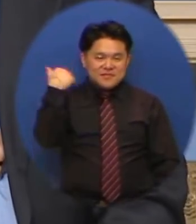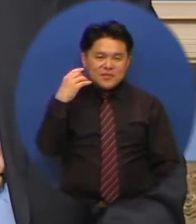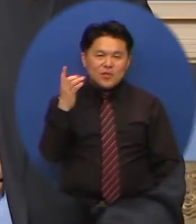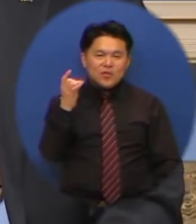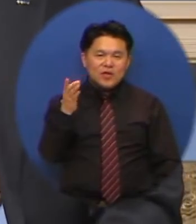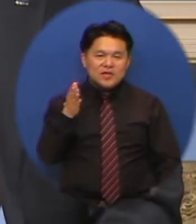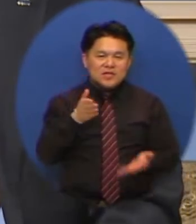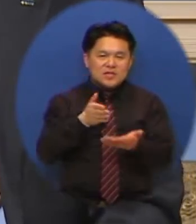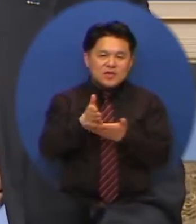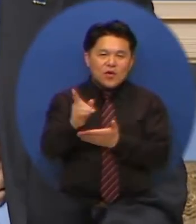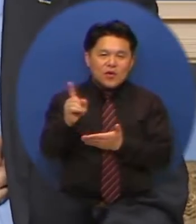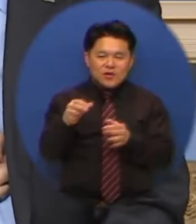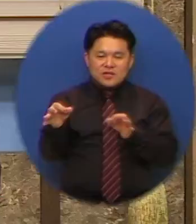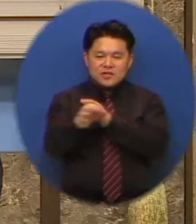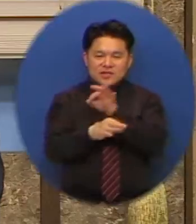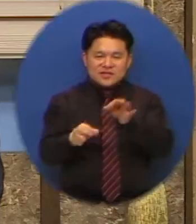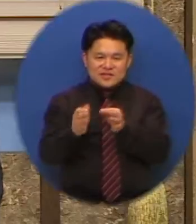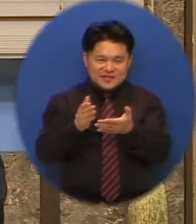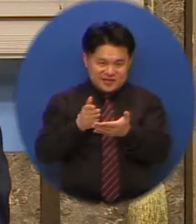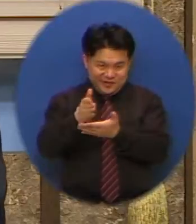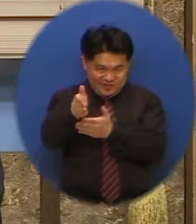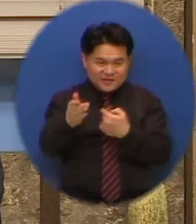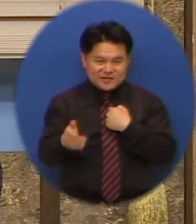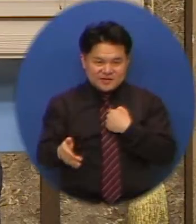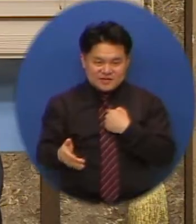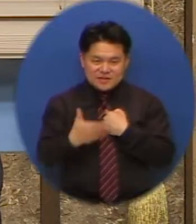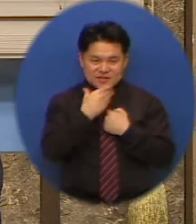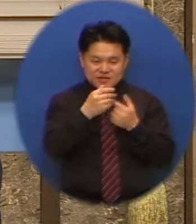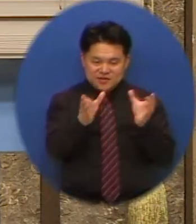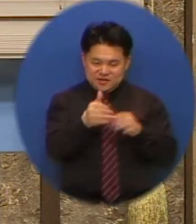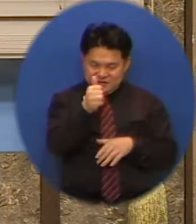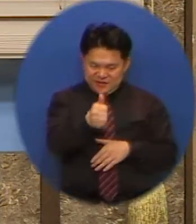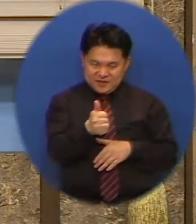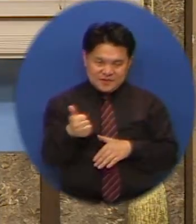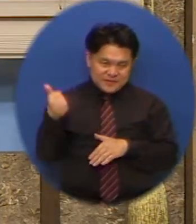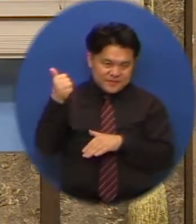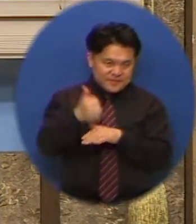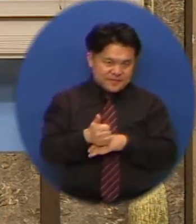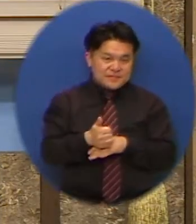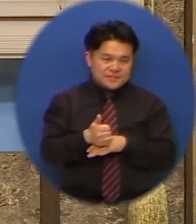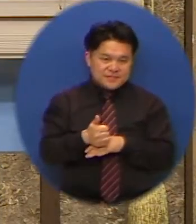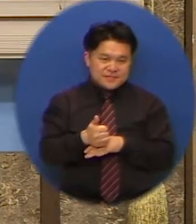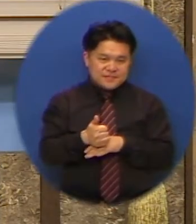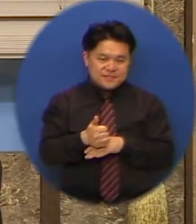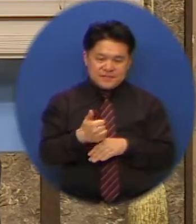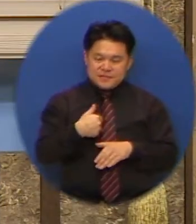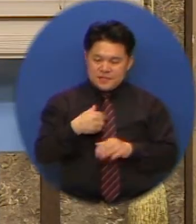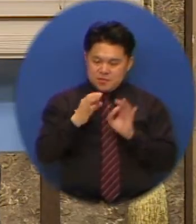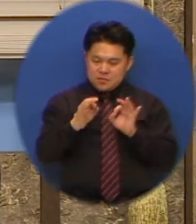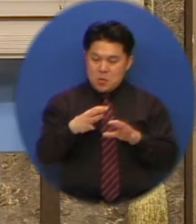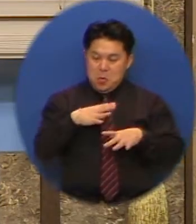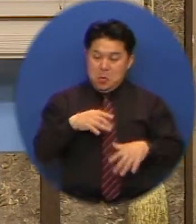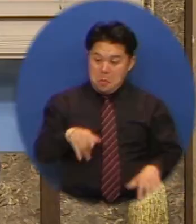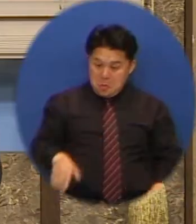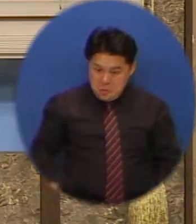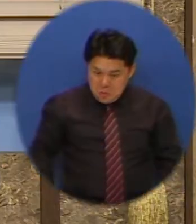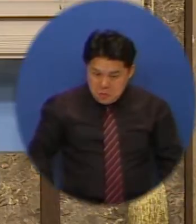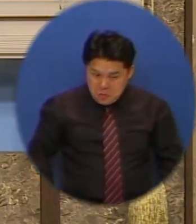원래 경제학을 했거든요. 예. 그래서 이제 복지부 장관으로 20몇 년 전에 제가 취임을 해서 굉장히 놀란